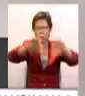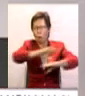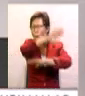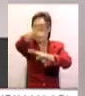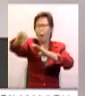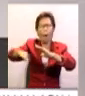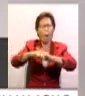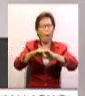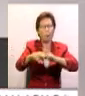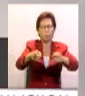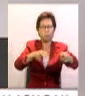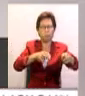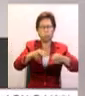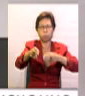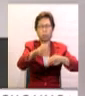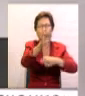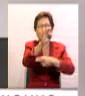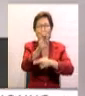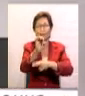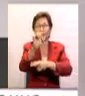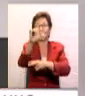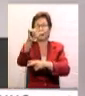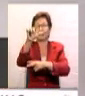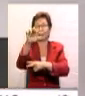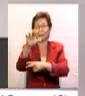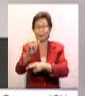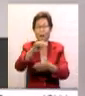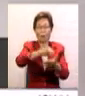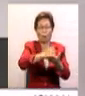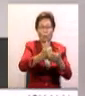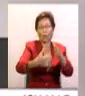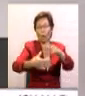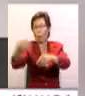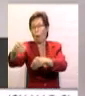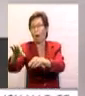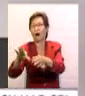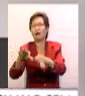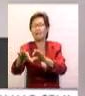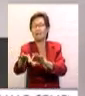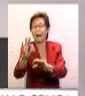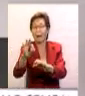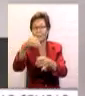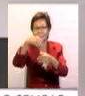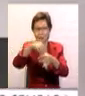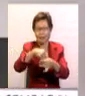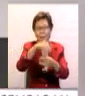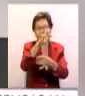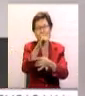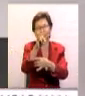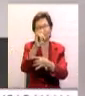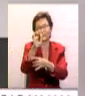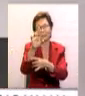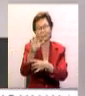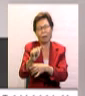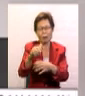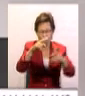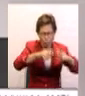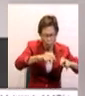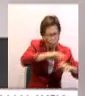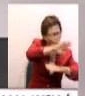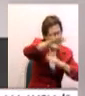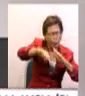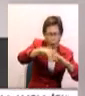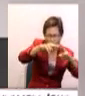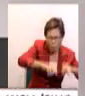menyeluruh ke atas pengurusan Felkra. Audit luar yang dilantik dengan kerjasama pihak audit dalam Felkra telah menyiasat secara menyeluruh